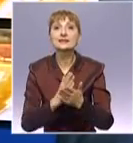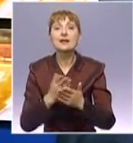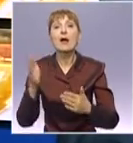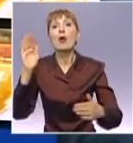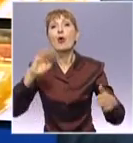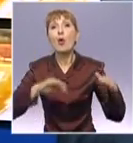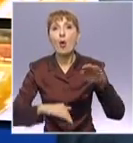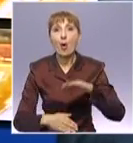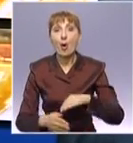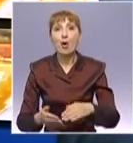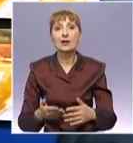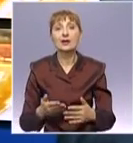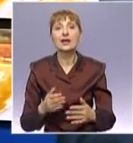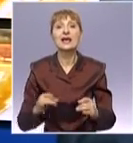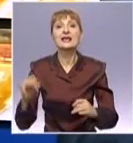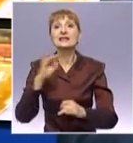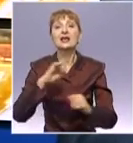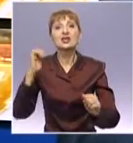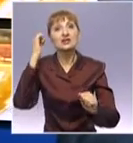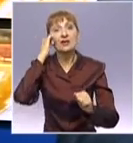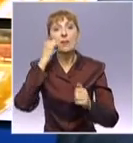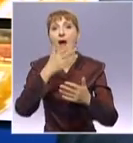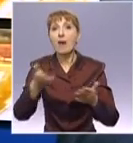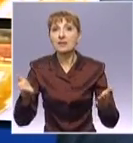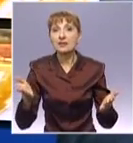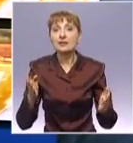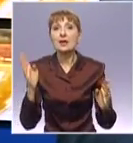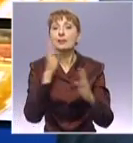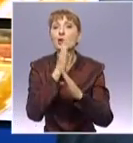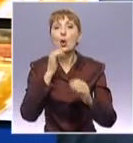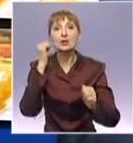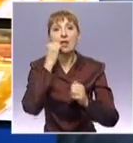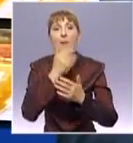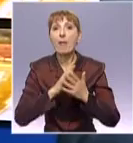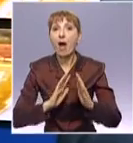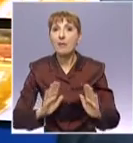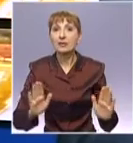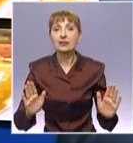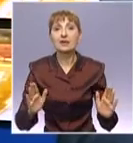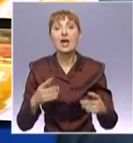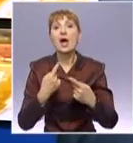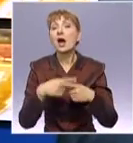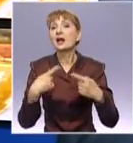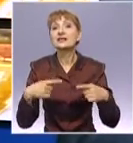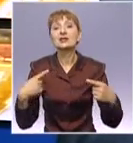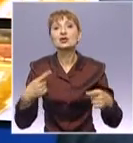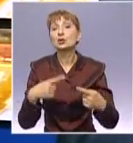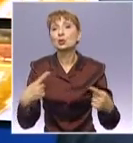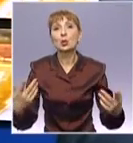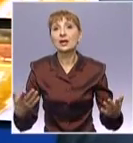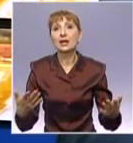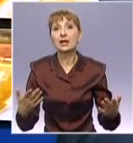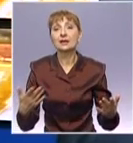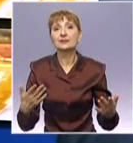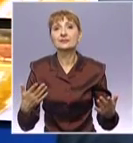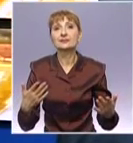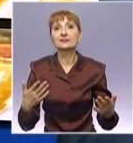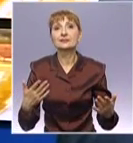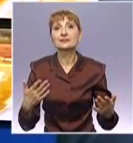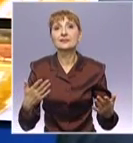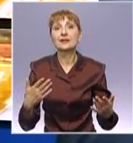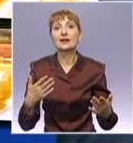горы, исторические памятники, природные памятники и различные другие